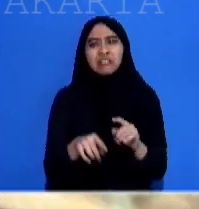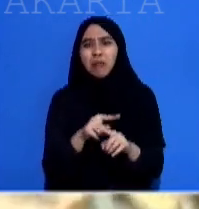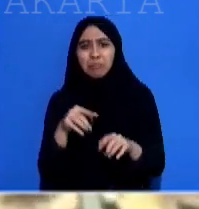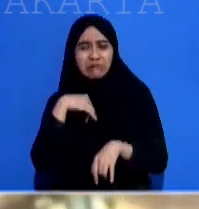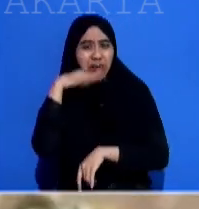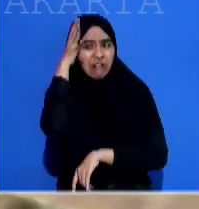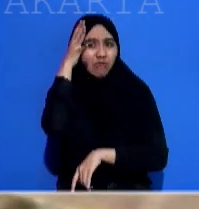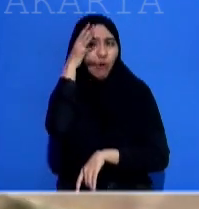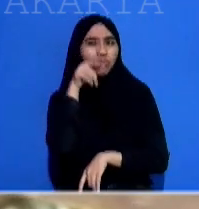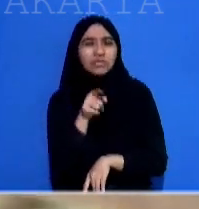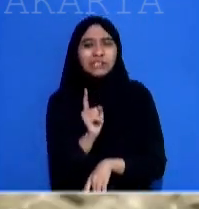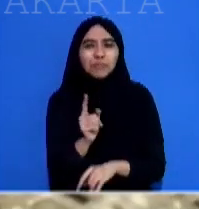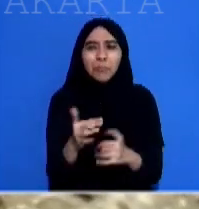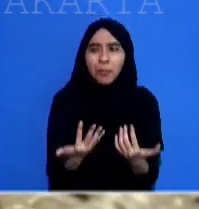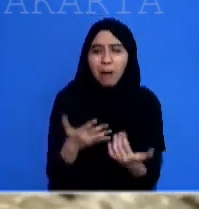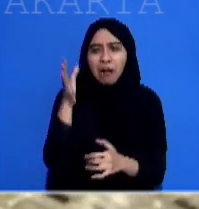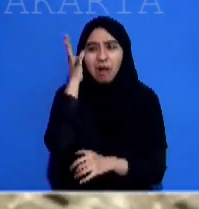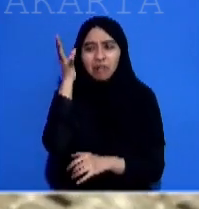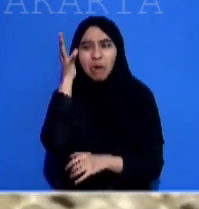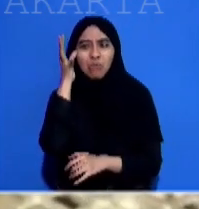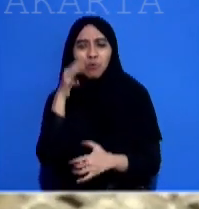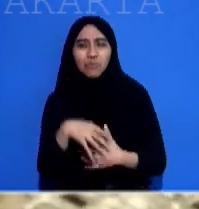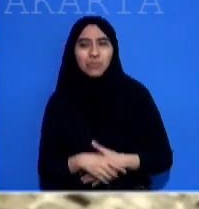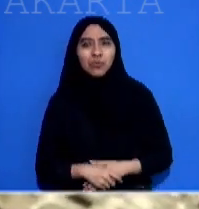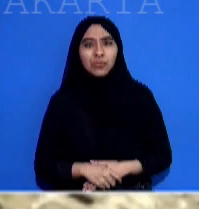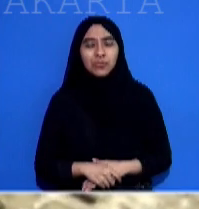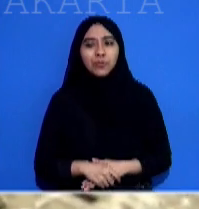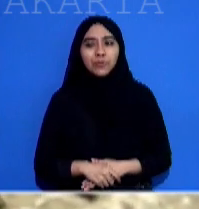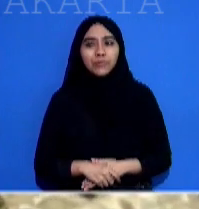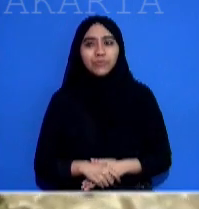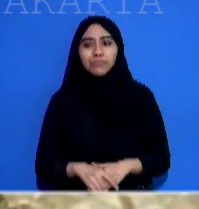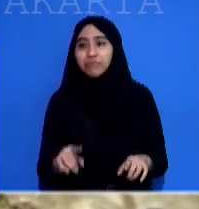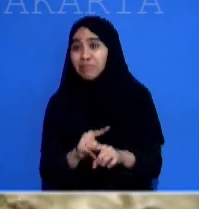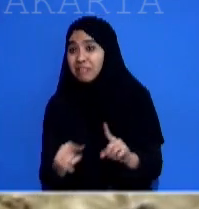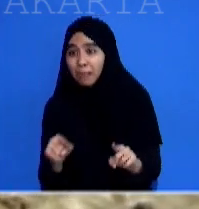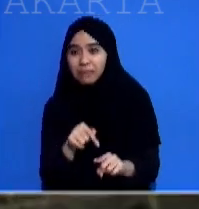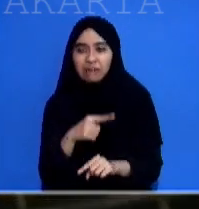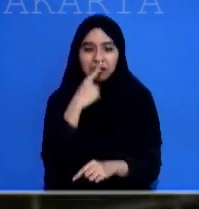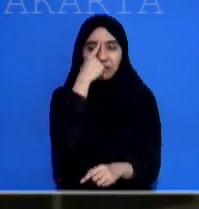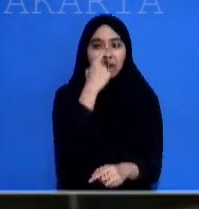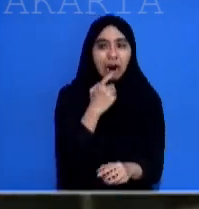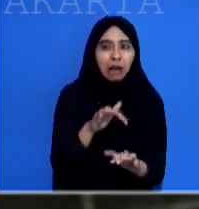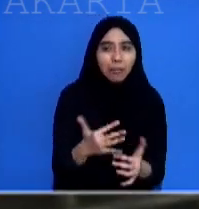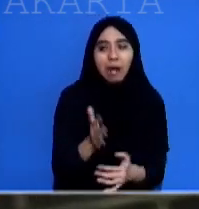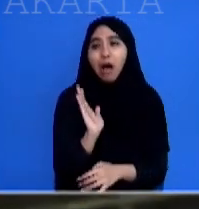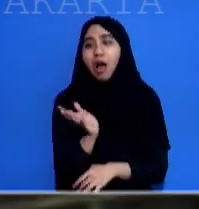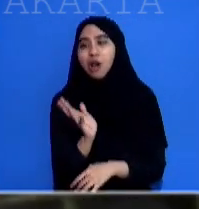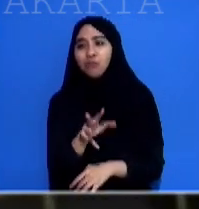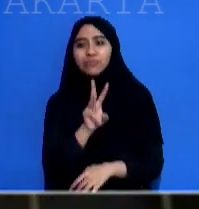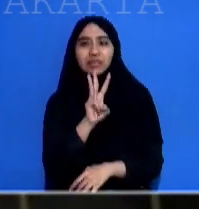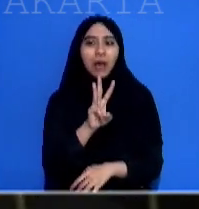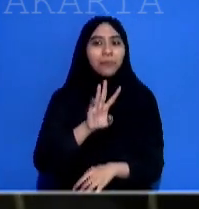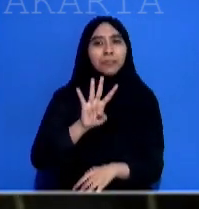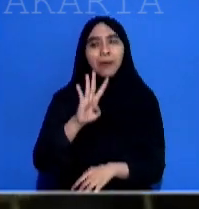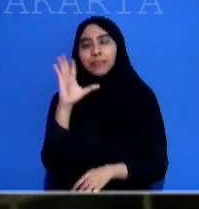ingkang dados pawadan panyadening mendo kurban ing taun menika mandhap, ananging piyambakipun gadhah keyakinan bilih tiga dumugi kalih dinten